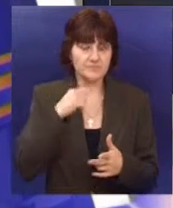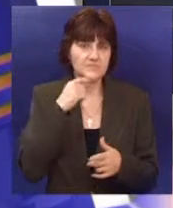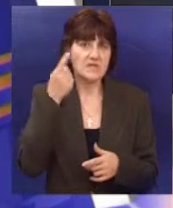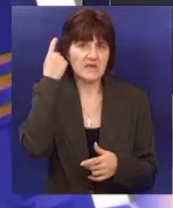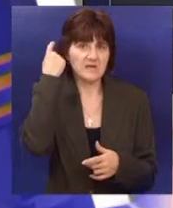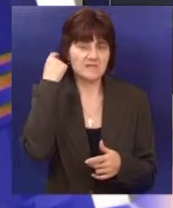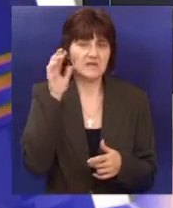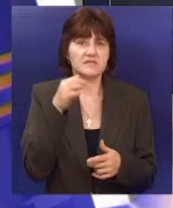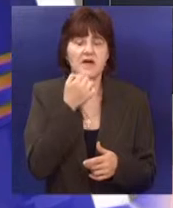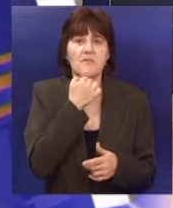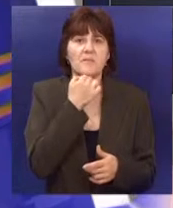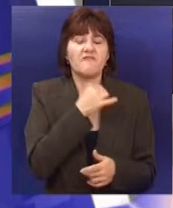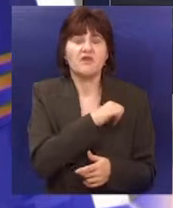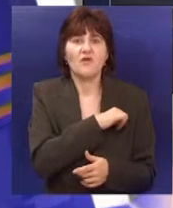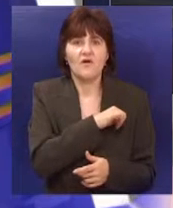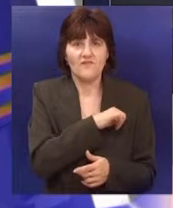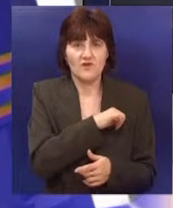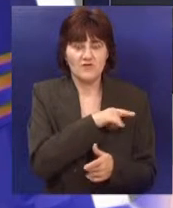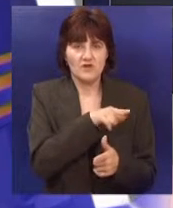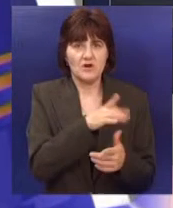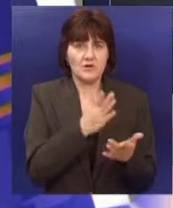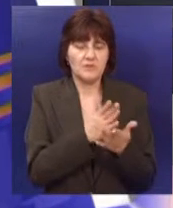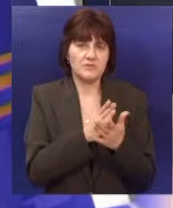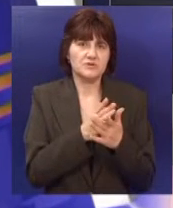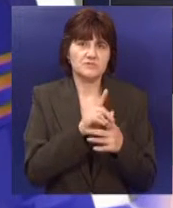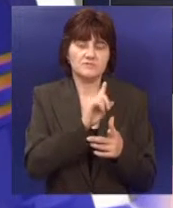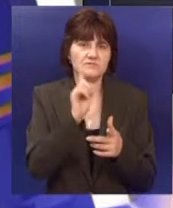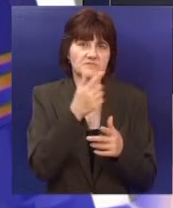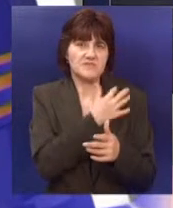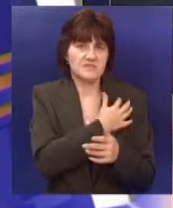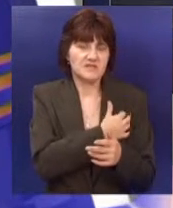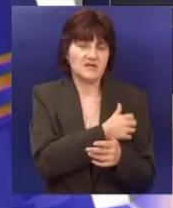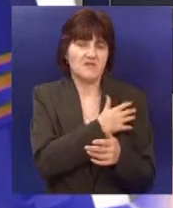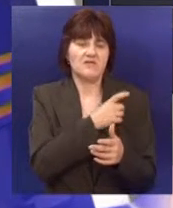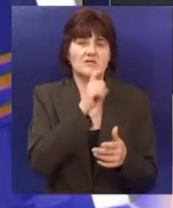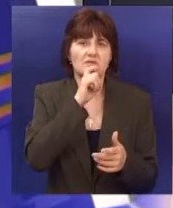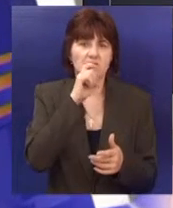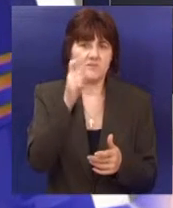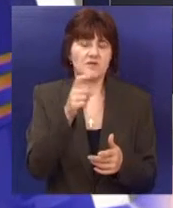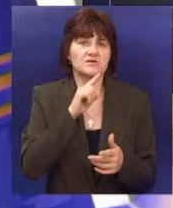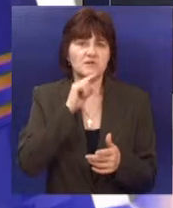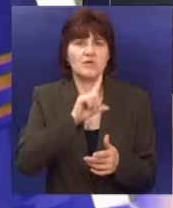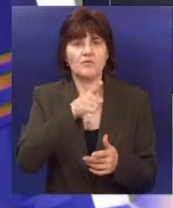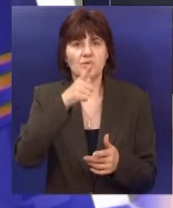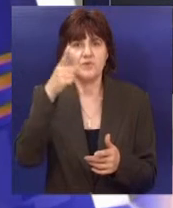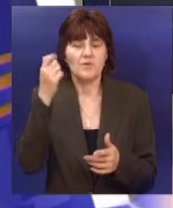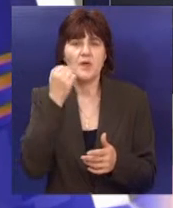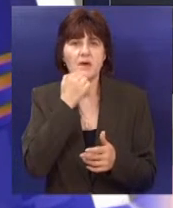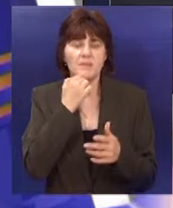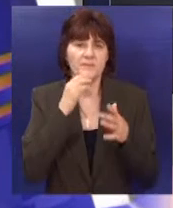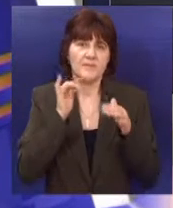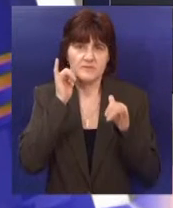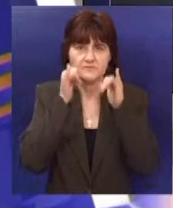samouprava Subotica i sekretarijat za privredu Vojvodine. Sajam će imati i podršku konzulata iz Hrvatske i Mađarske, što znači da će